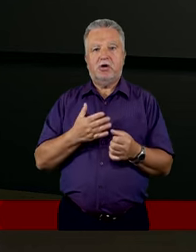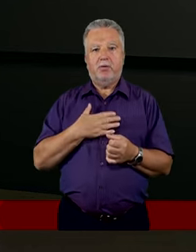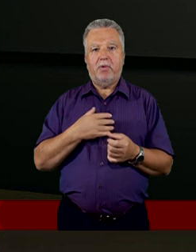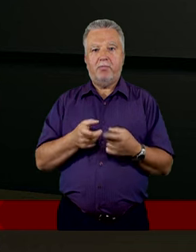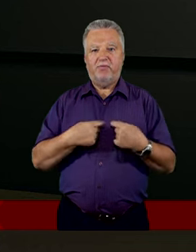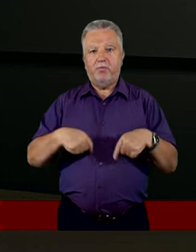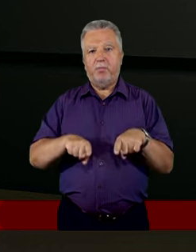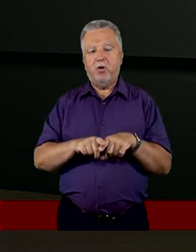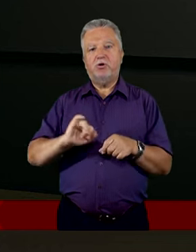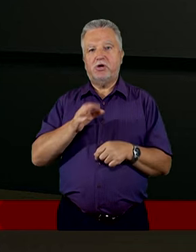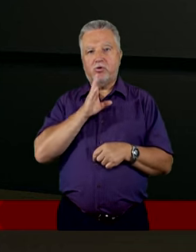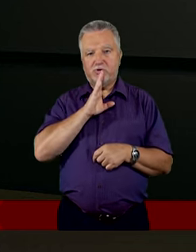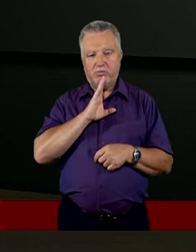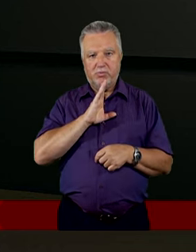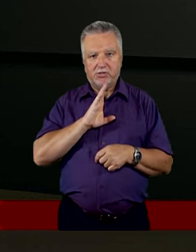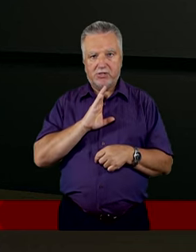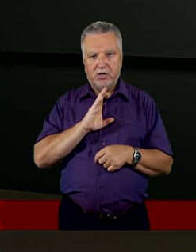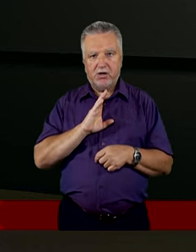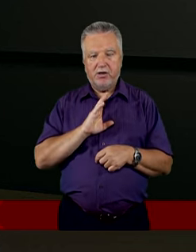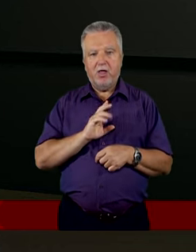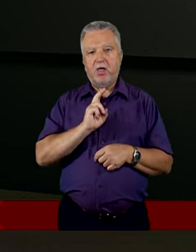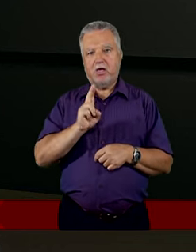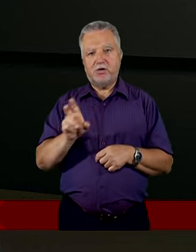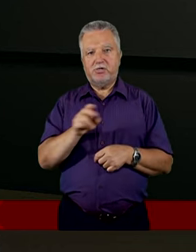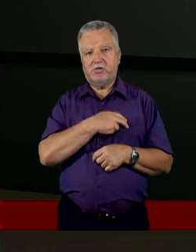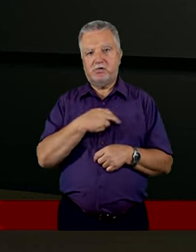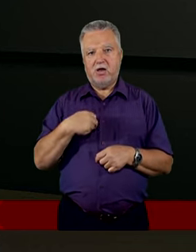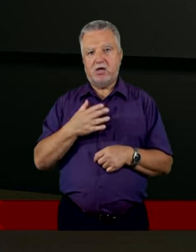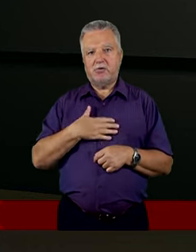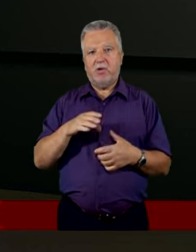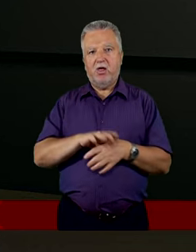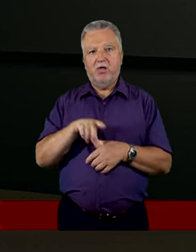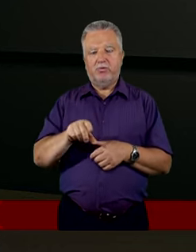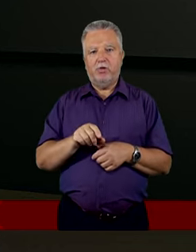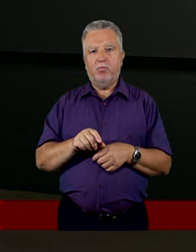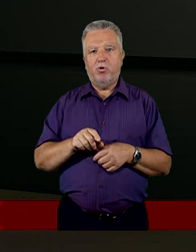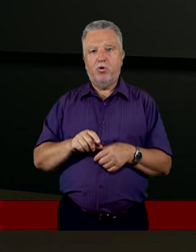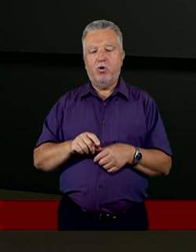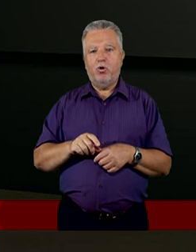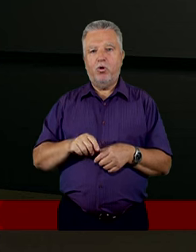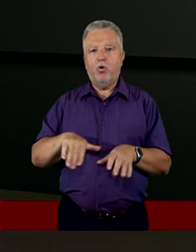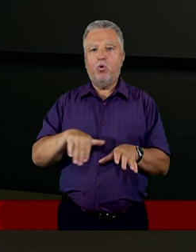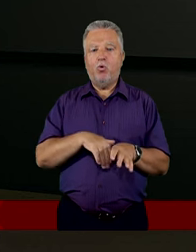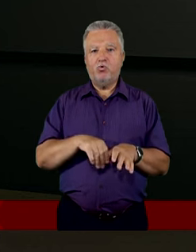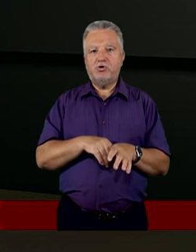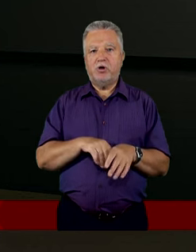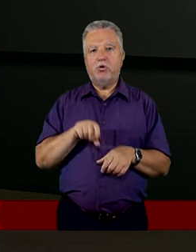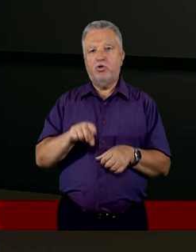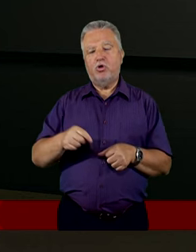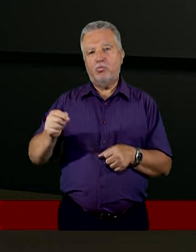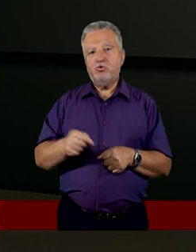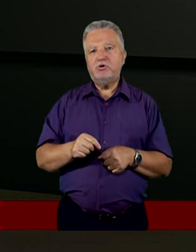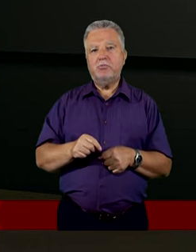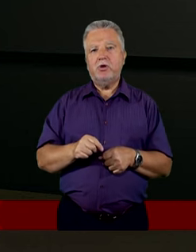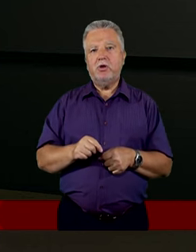mamy spełnić jakąś misję, każdy z nas ma w tym udział, to trzeba pewne